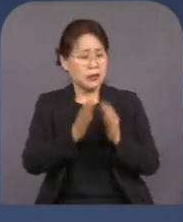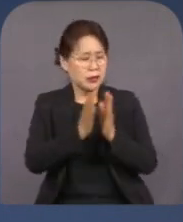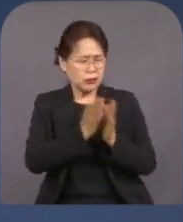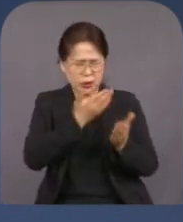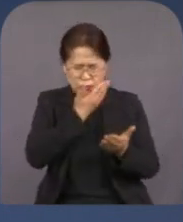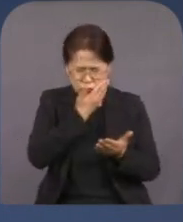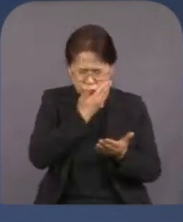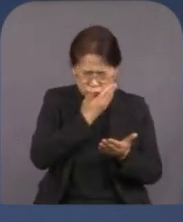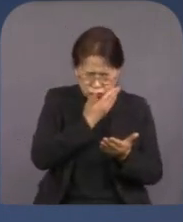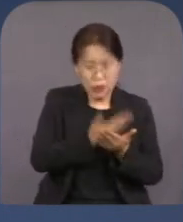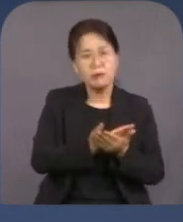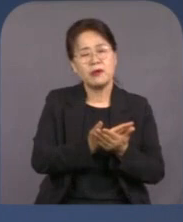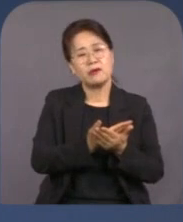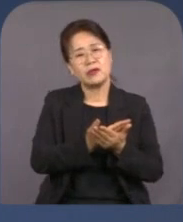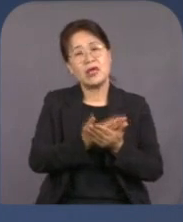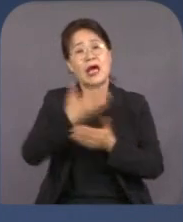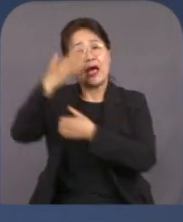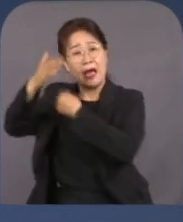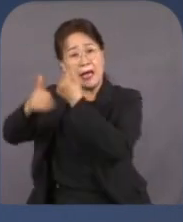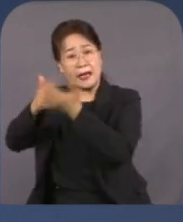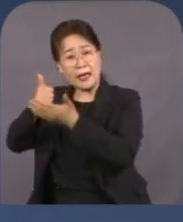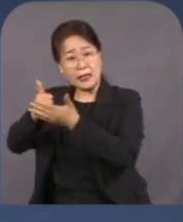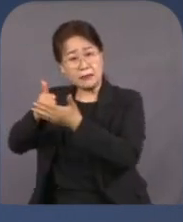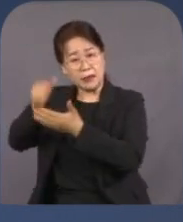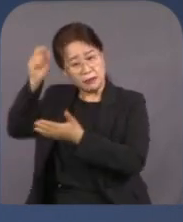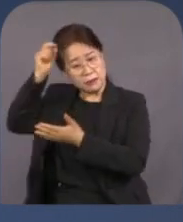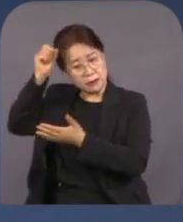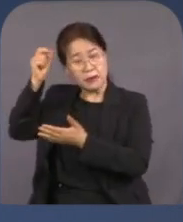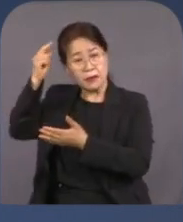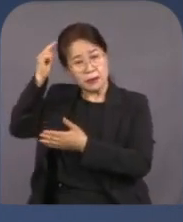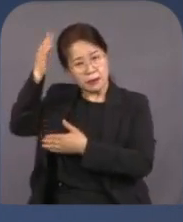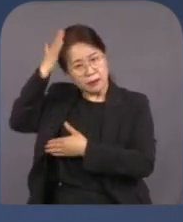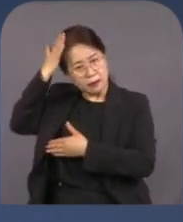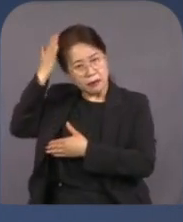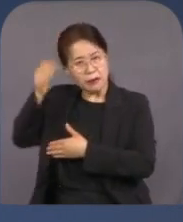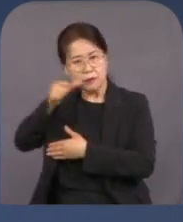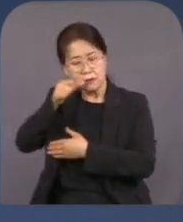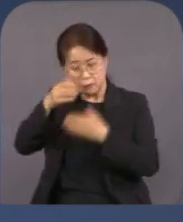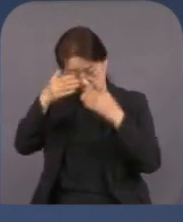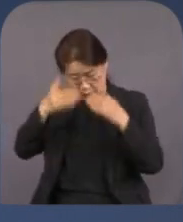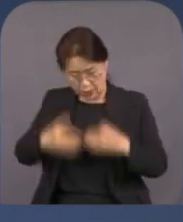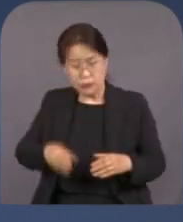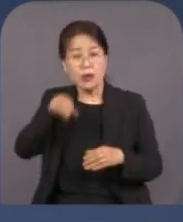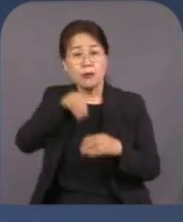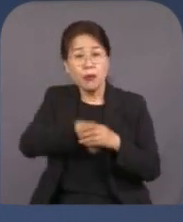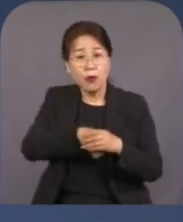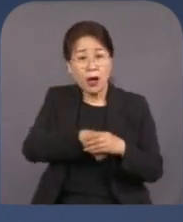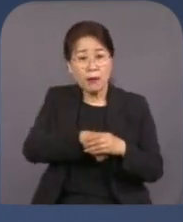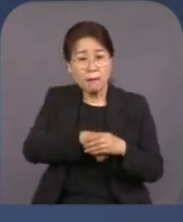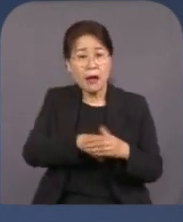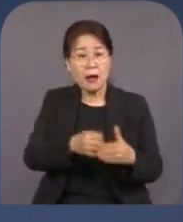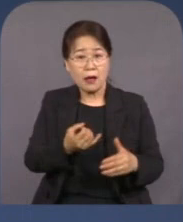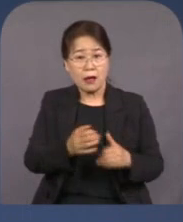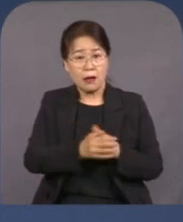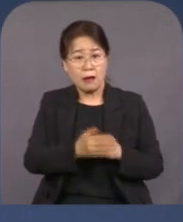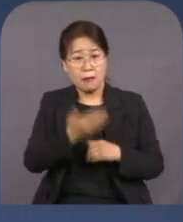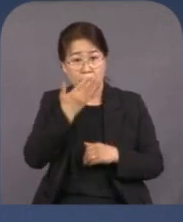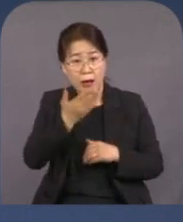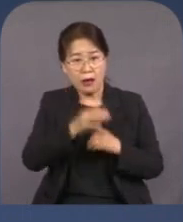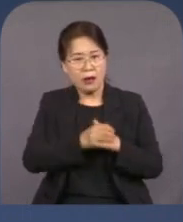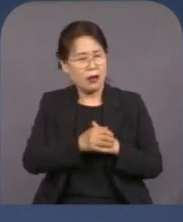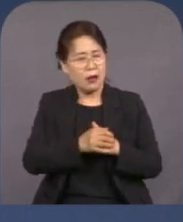중요하다고 한다면 하나님의 전신 갑주에 포함시키면 되는데 왜 하나님의 전신갑주에